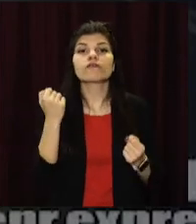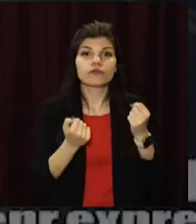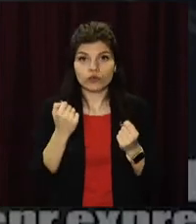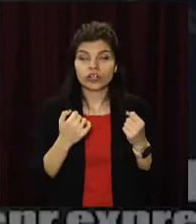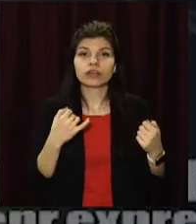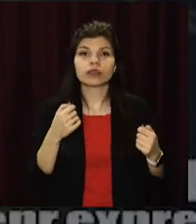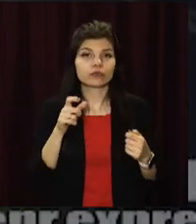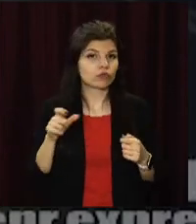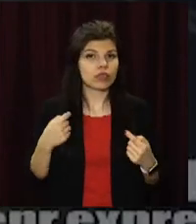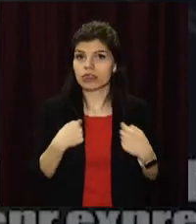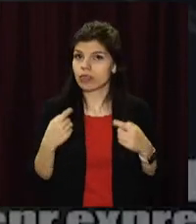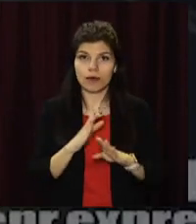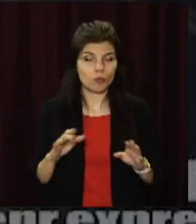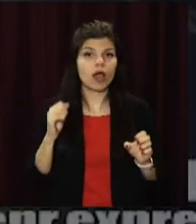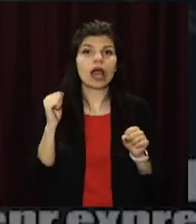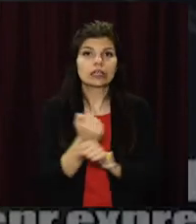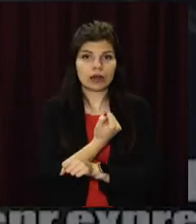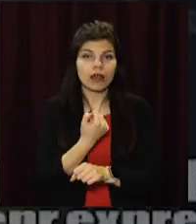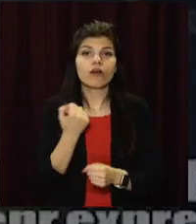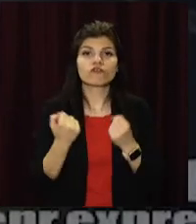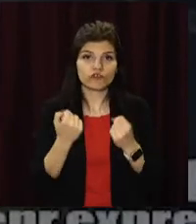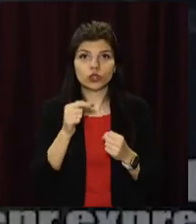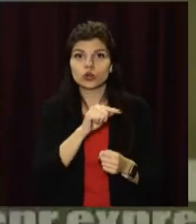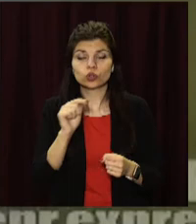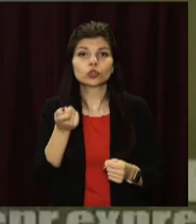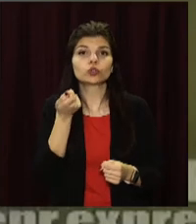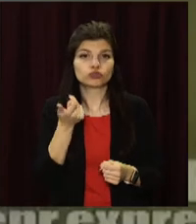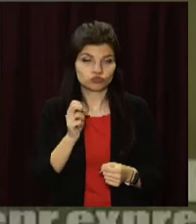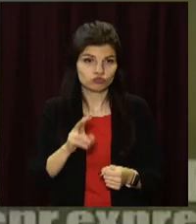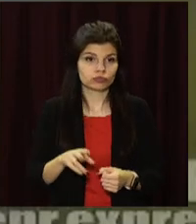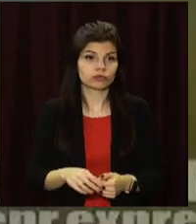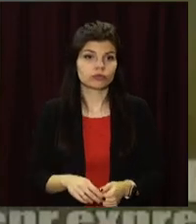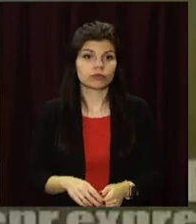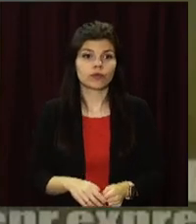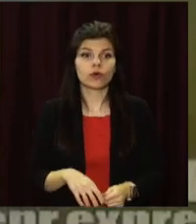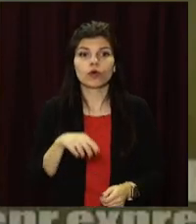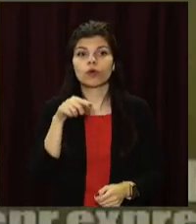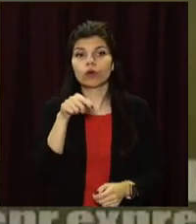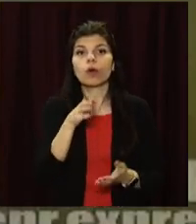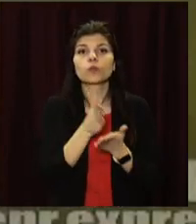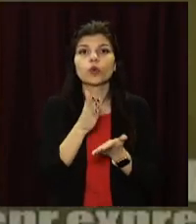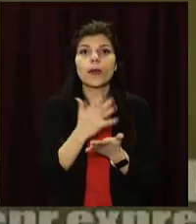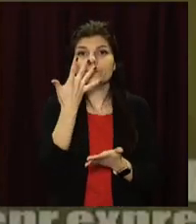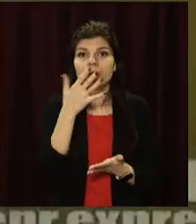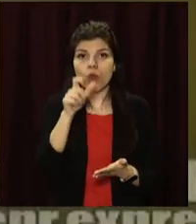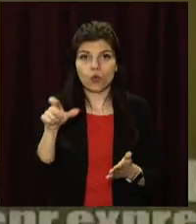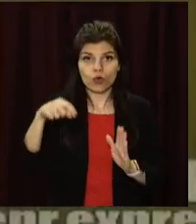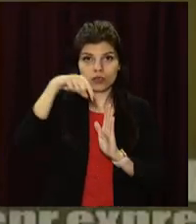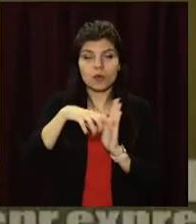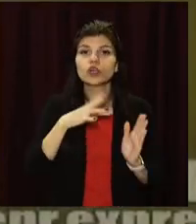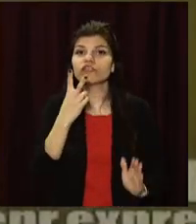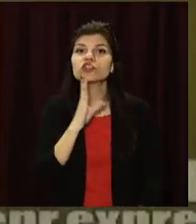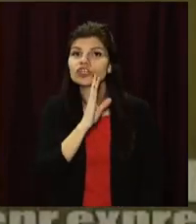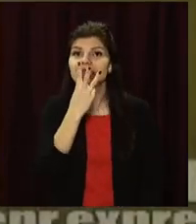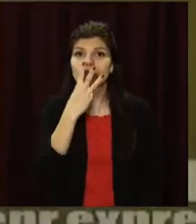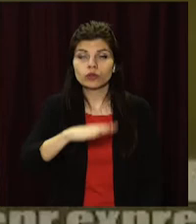не постраждали. Травми зазнали водійка та пасажири Ланосу. У ньому перебували п'ятеро людей – дві жінки